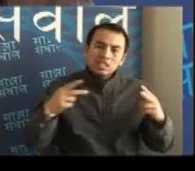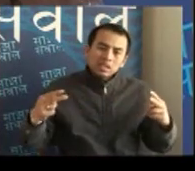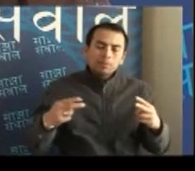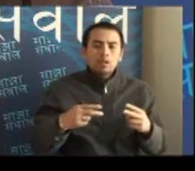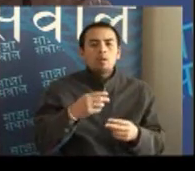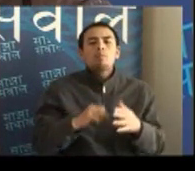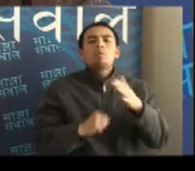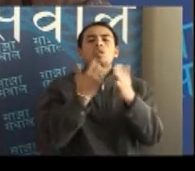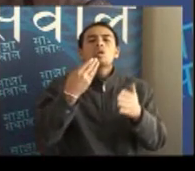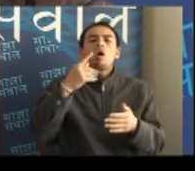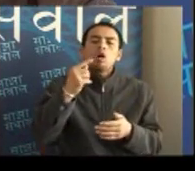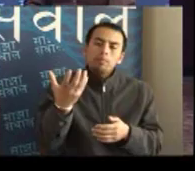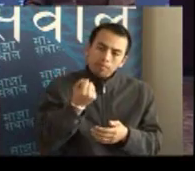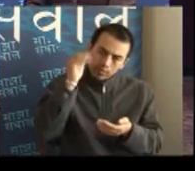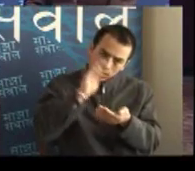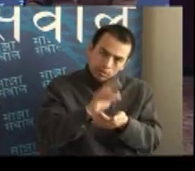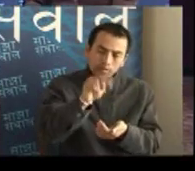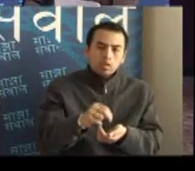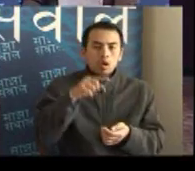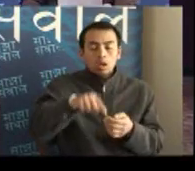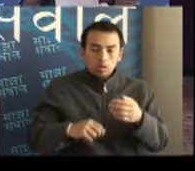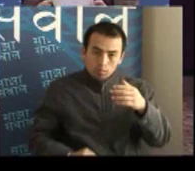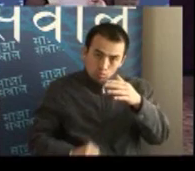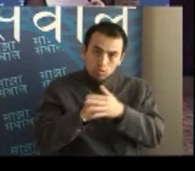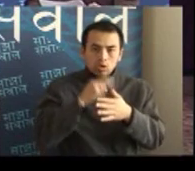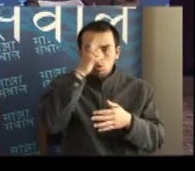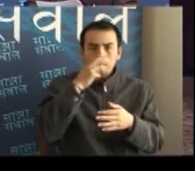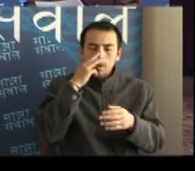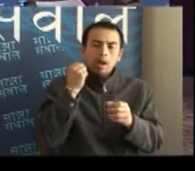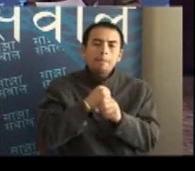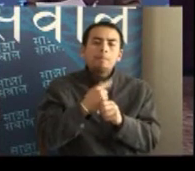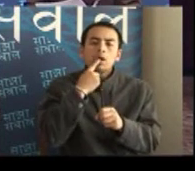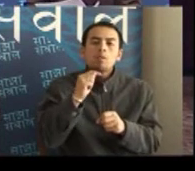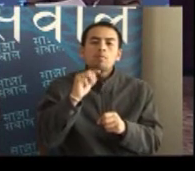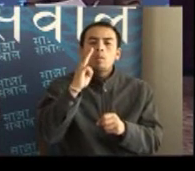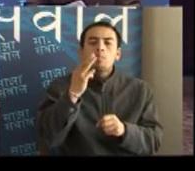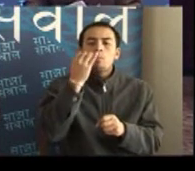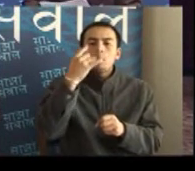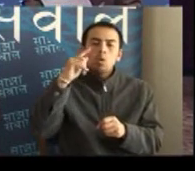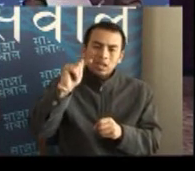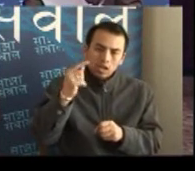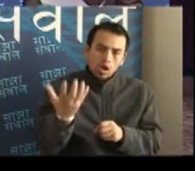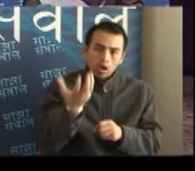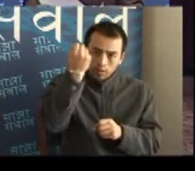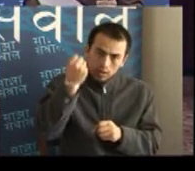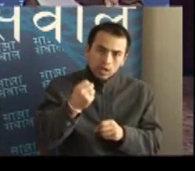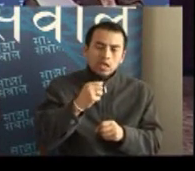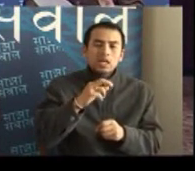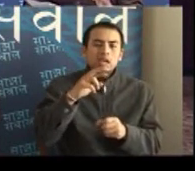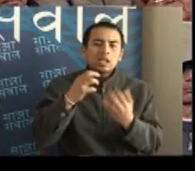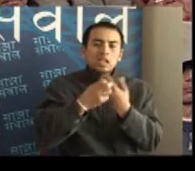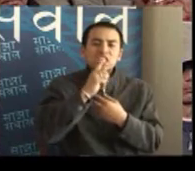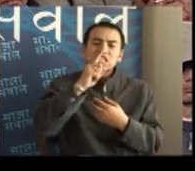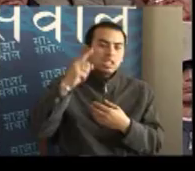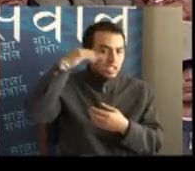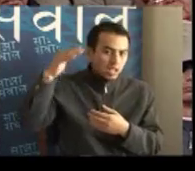हकमा हो आउनु पर्छ। के गर्दै हुनुहुन्छ तपाईँ? अहिले चाहिँ हामीले मुख्य रूपमा चाहिँ अहिले हामीले गरेको भने चाहिँ मौलिक हकमा राज्यको निर्देश सिद्धान्त समितिमा